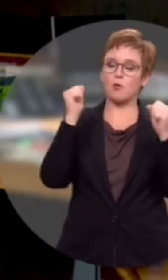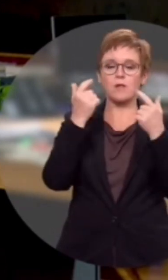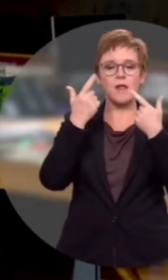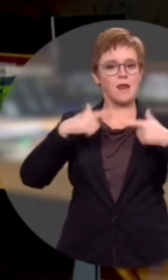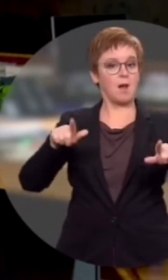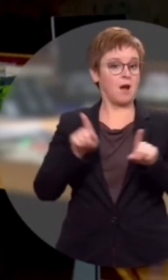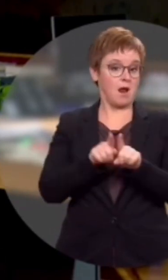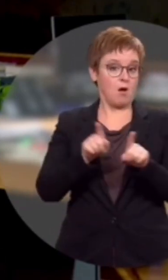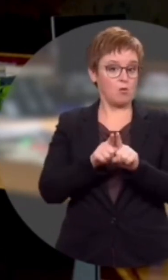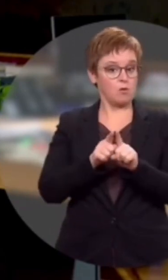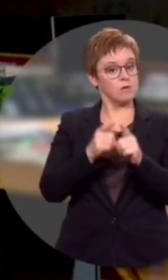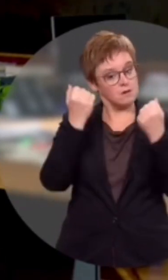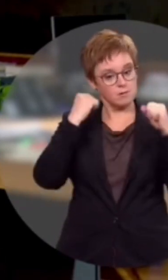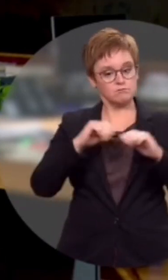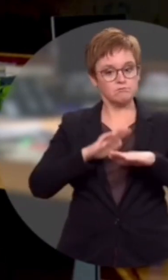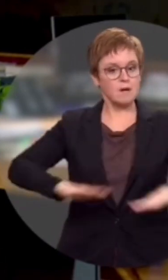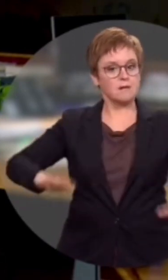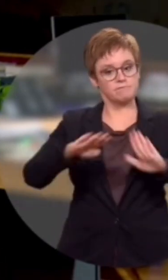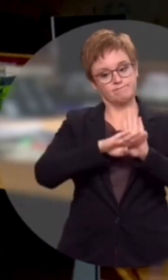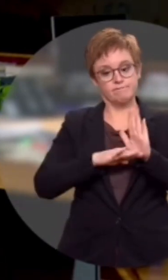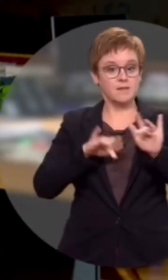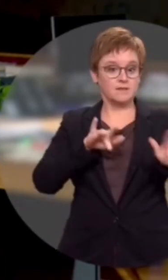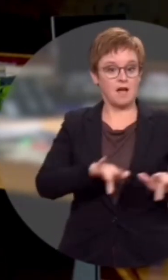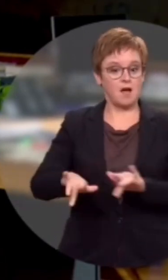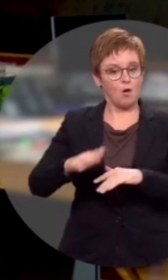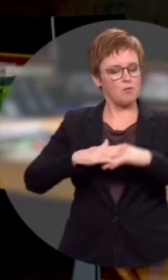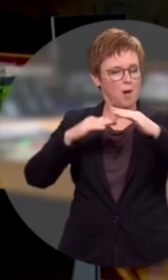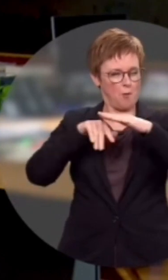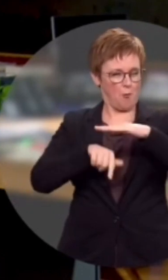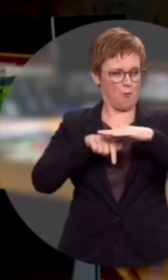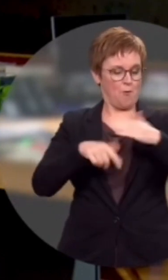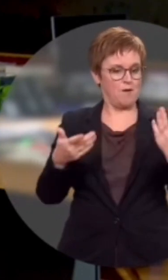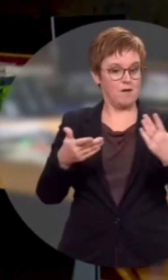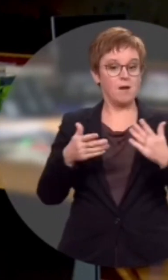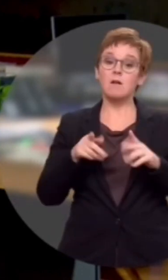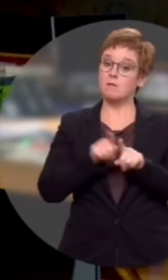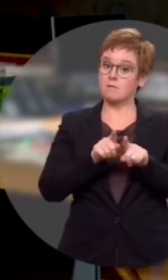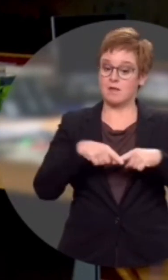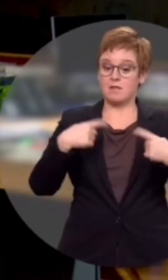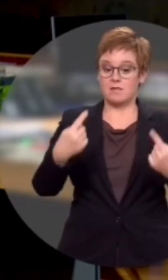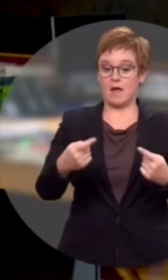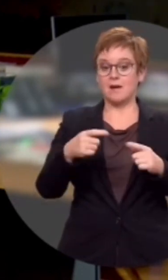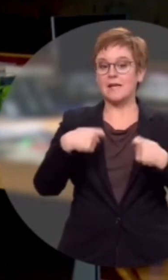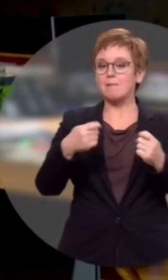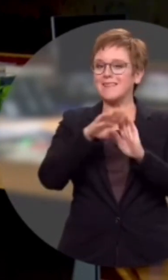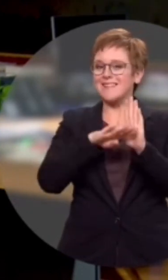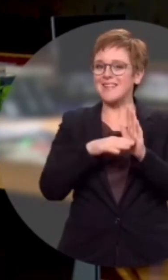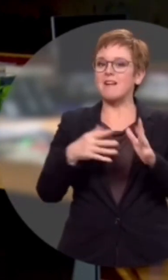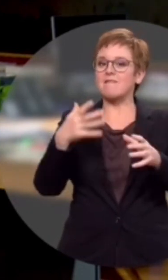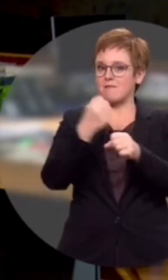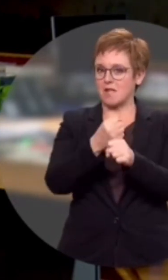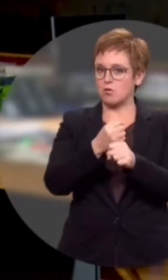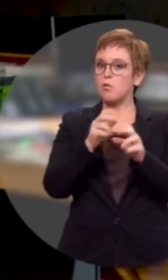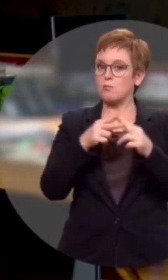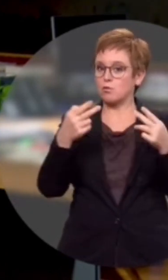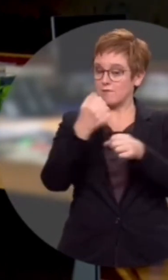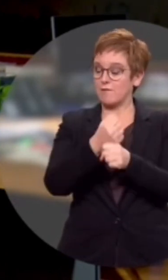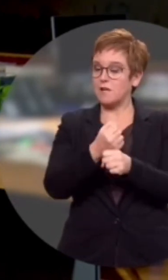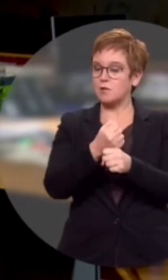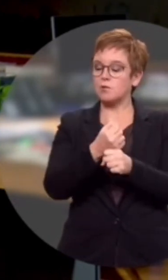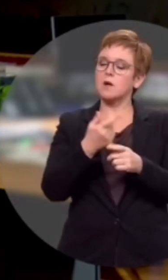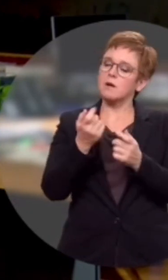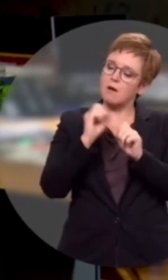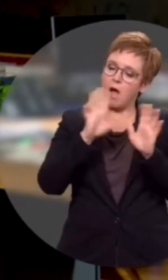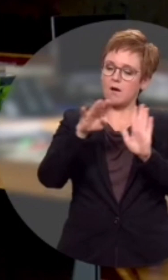unsere demokratischen Grundsätze. Und unsere Bundesverfassung regelt klar, wie das politische Zusammenspiel